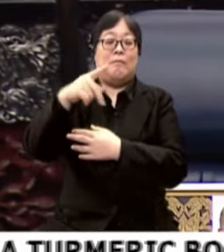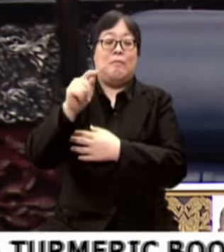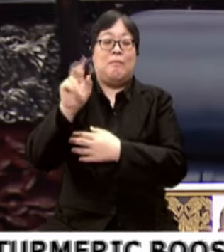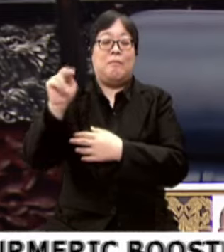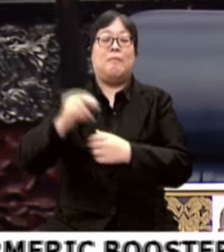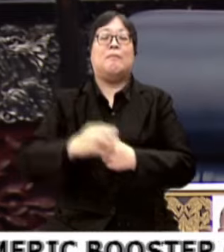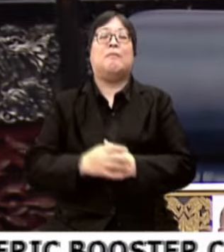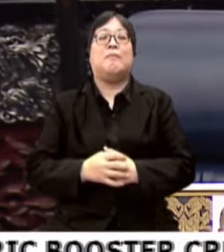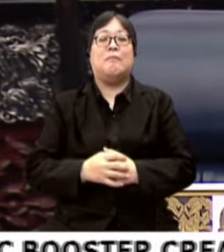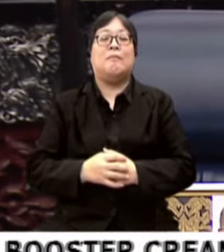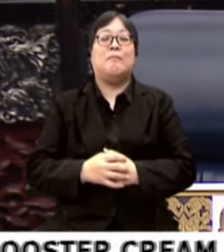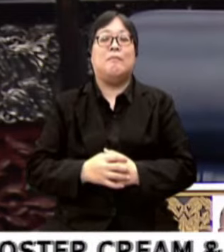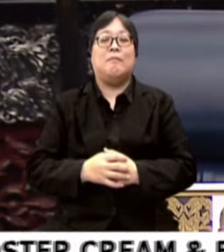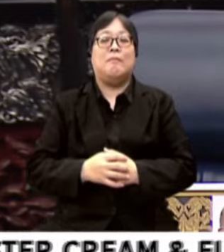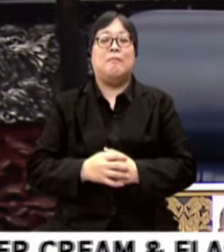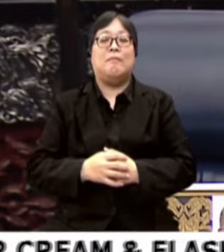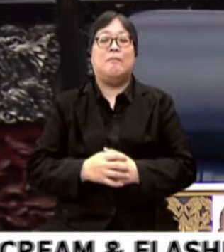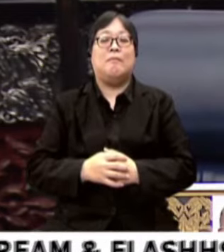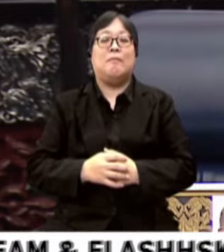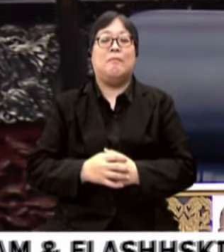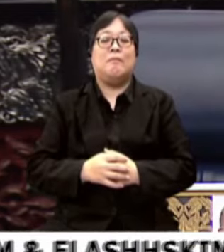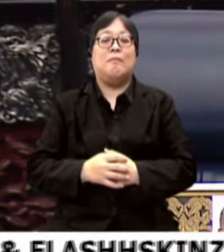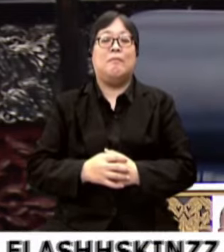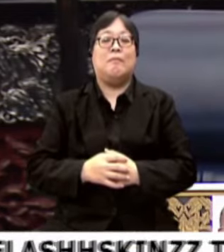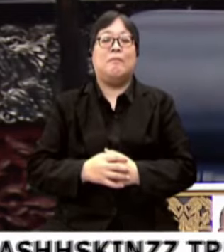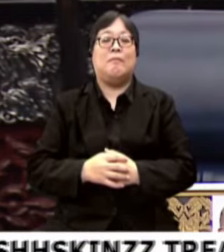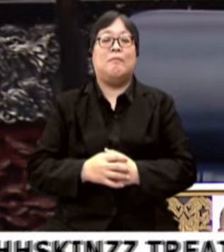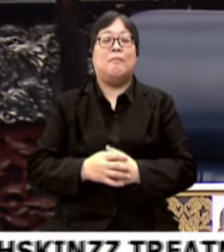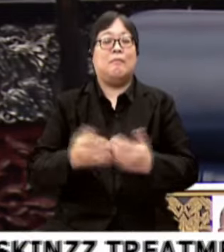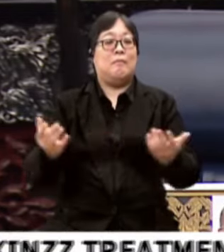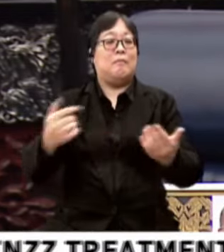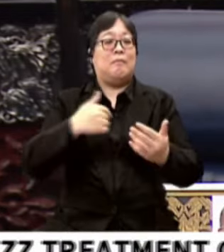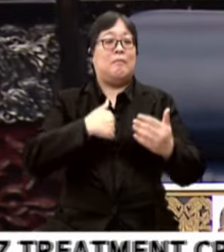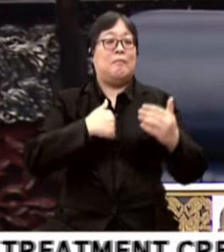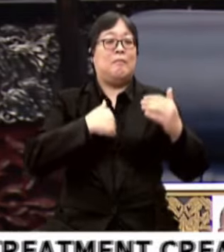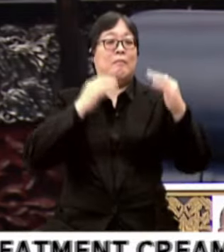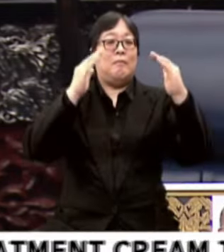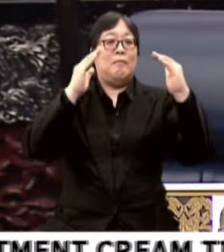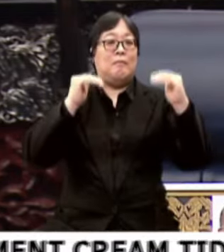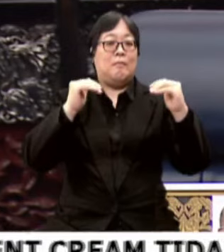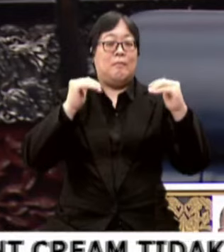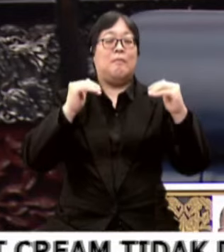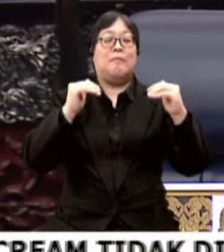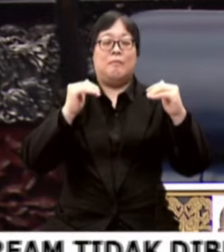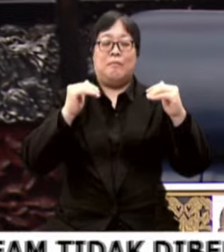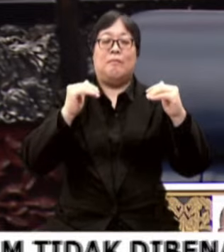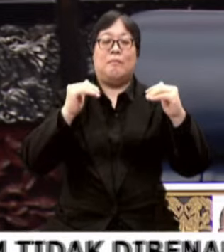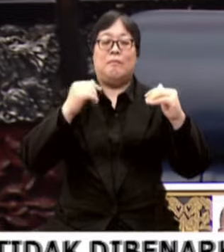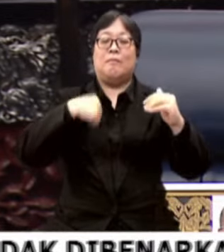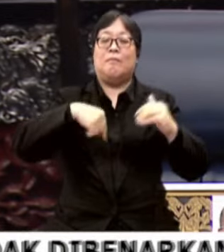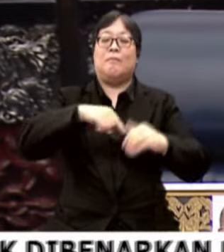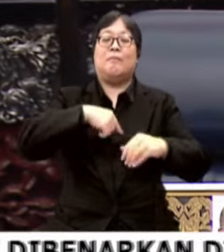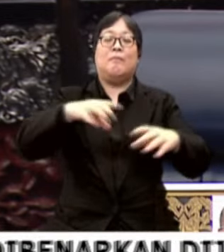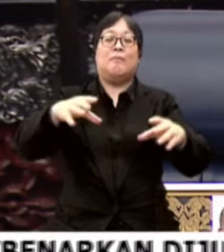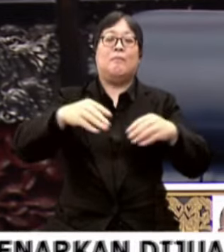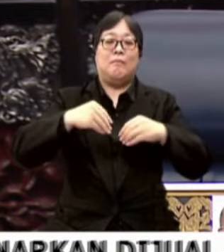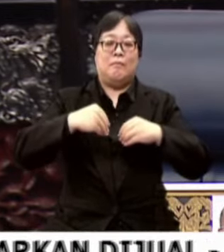jadi dalam soal ini Saya berharap kita menerima